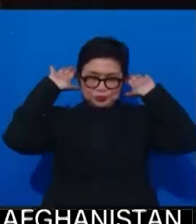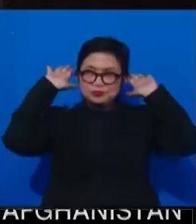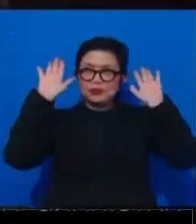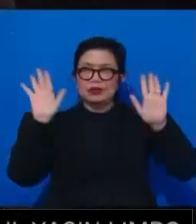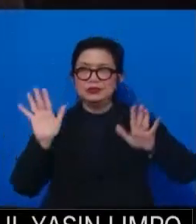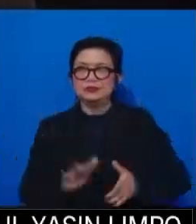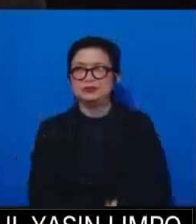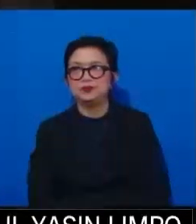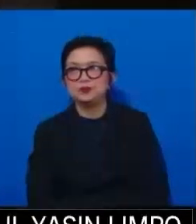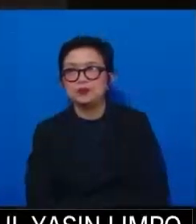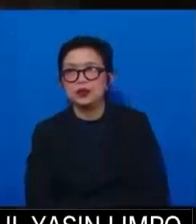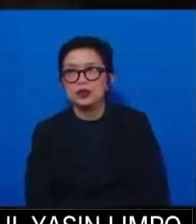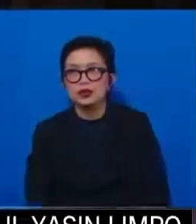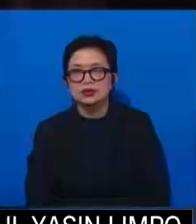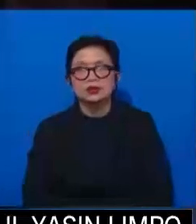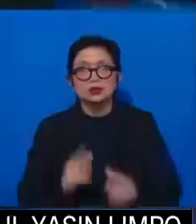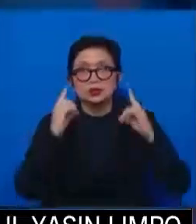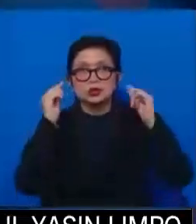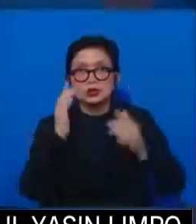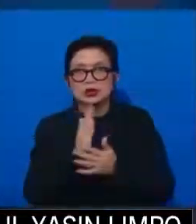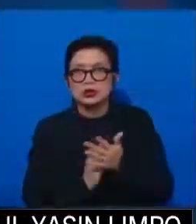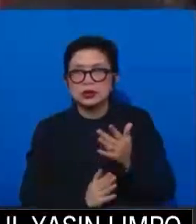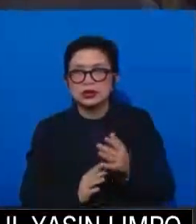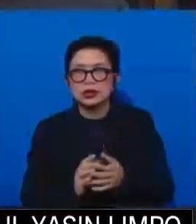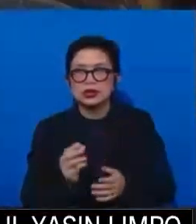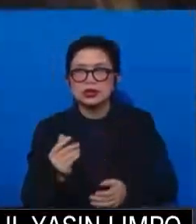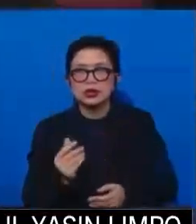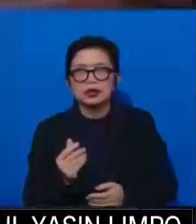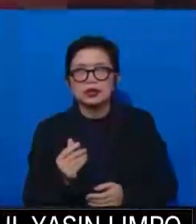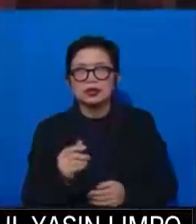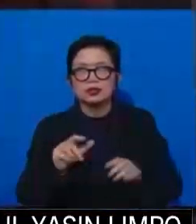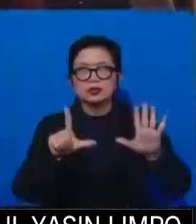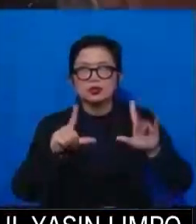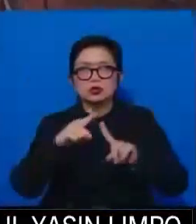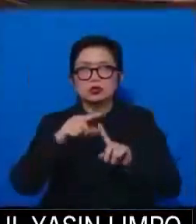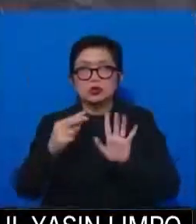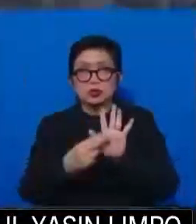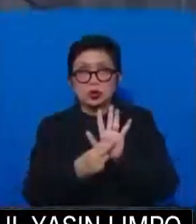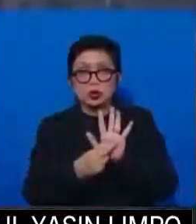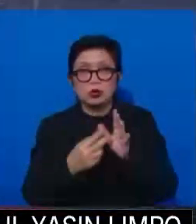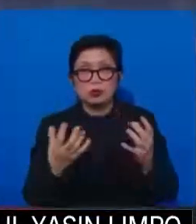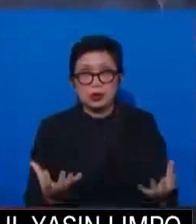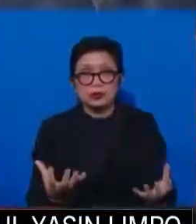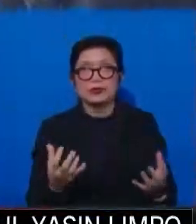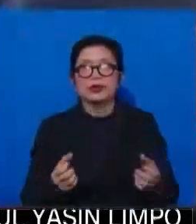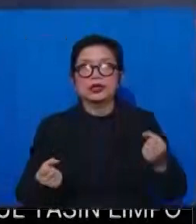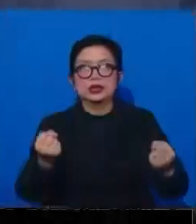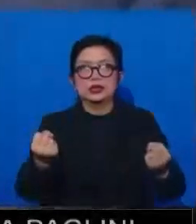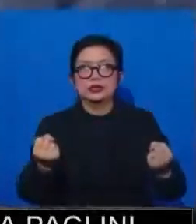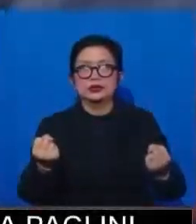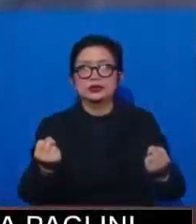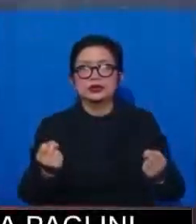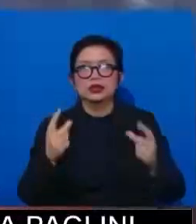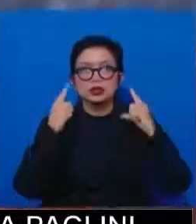Untuk pengiriman jarak dekat seperti wilayah Jawa Tengah, satu kali kirim mencapai 7 ton menggunakan truk kecil. Sementara untuk pengiriman ke luar provinsi seperti